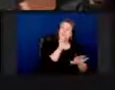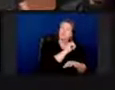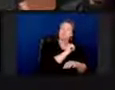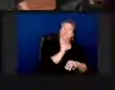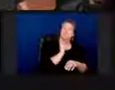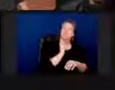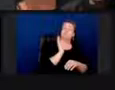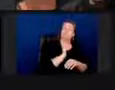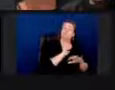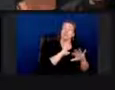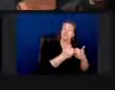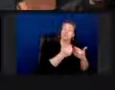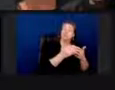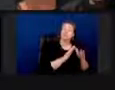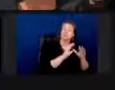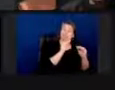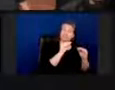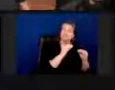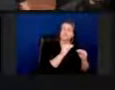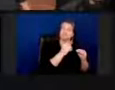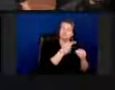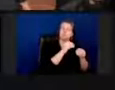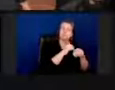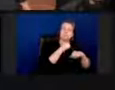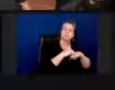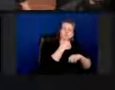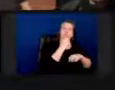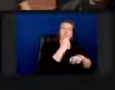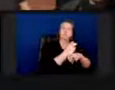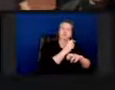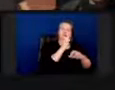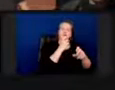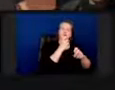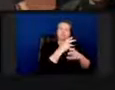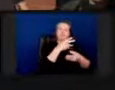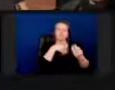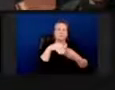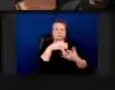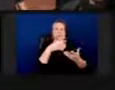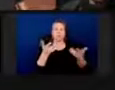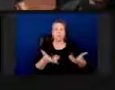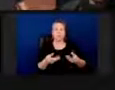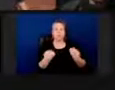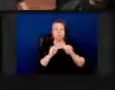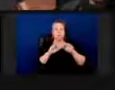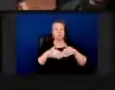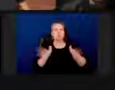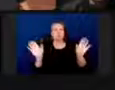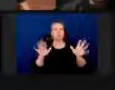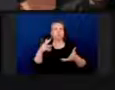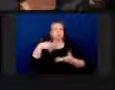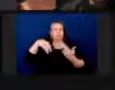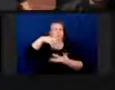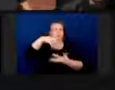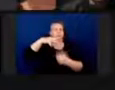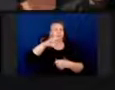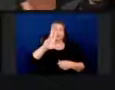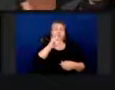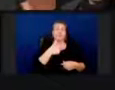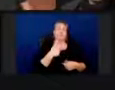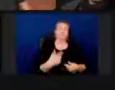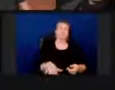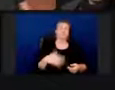والشيء الذي من المهم أن ننظر إليه هو أن هذه البرامج